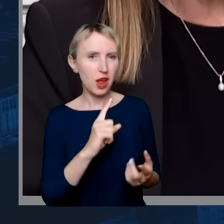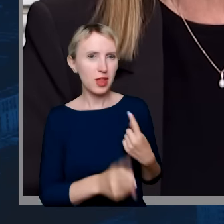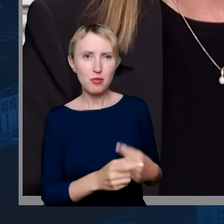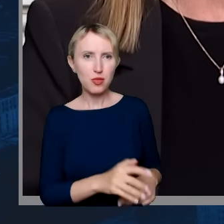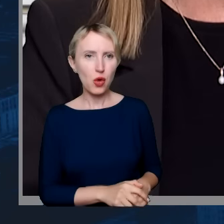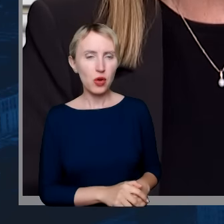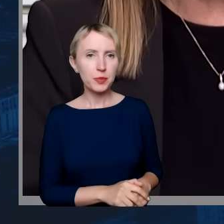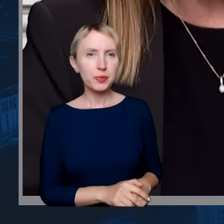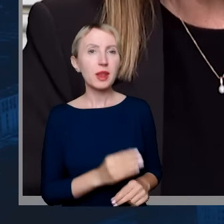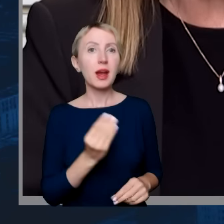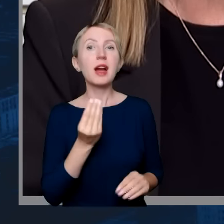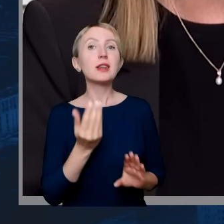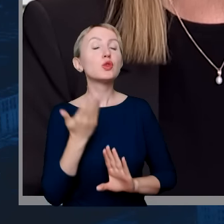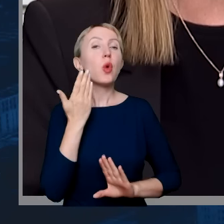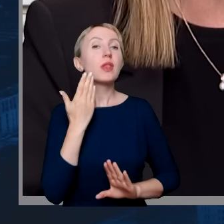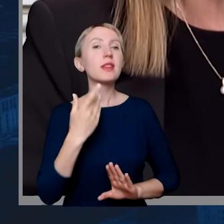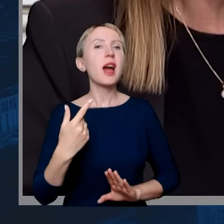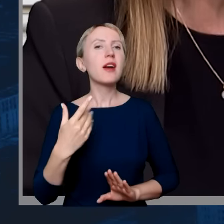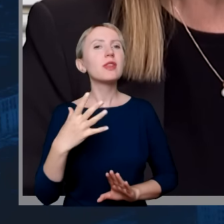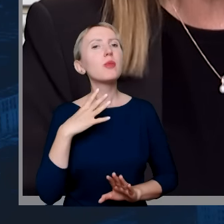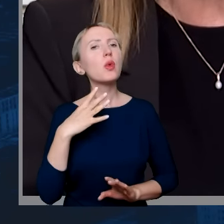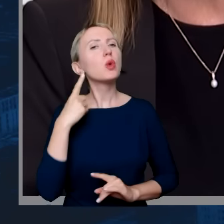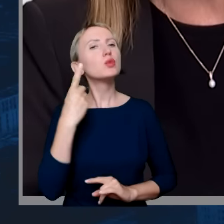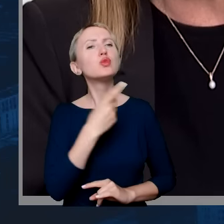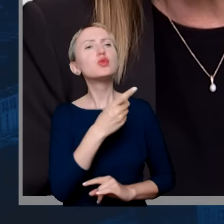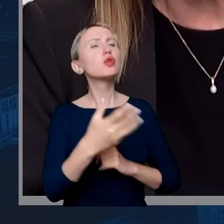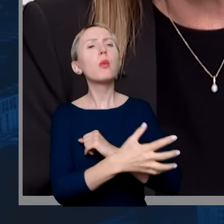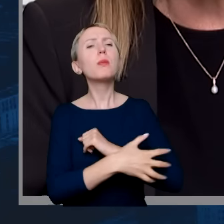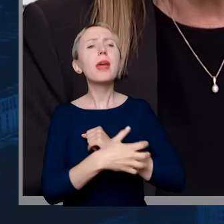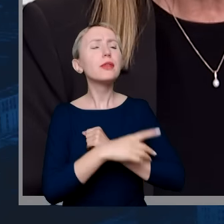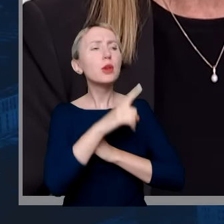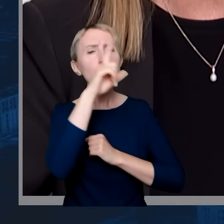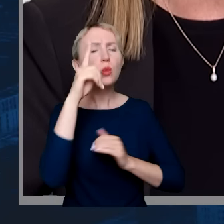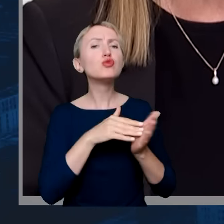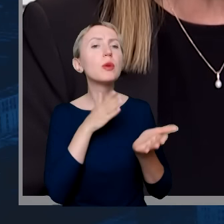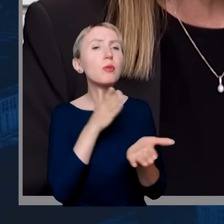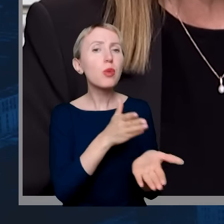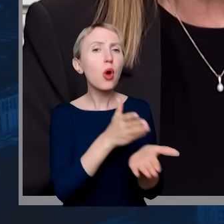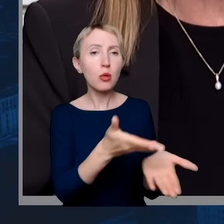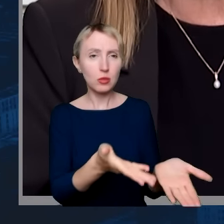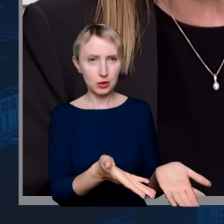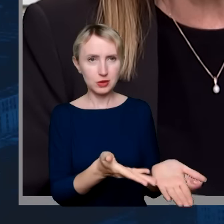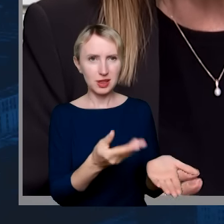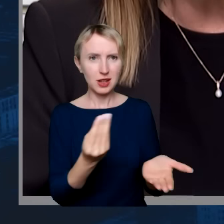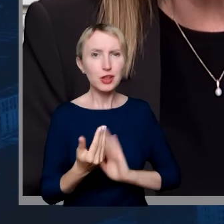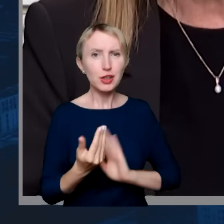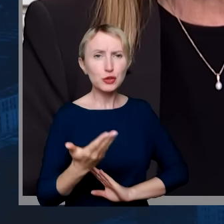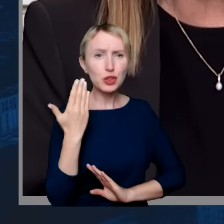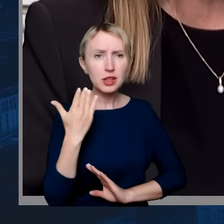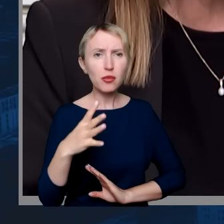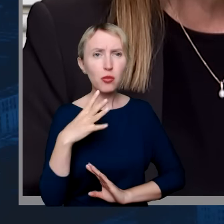do niedawna słyszeliśmy, że są to biedni ludzie, którym trzeba pomóc. Jeszcze do niedawna to właśnie